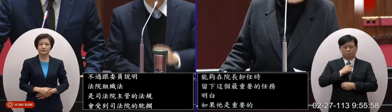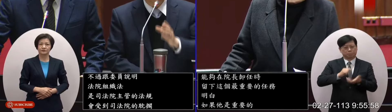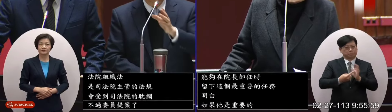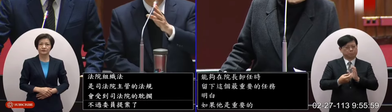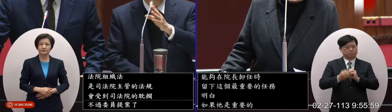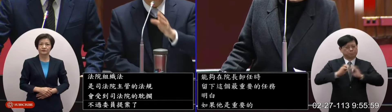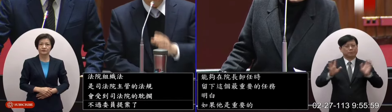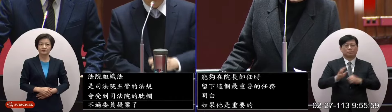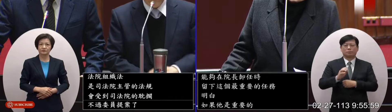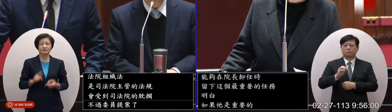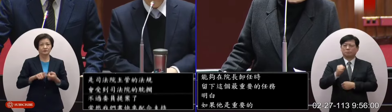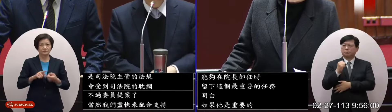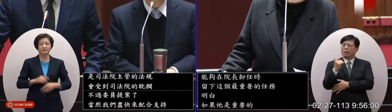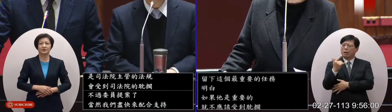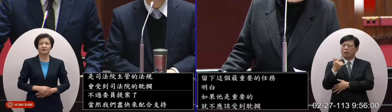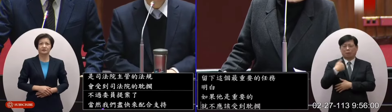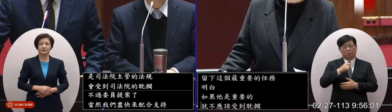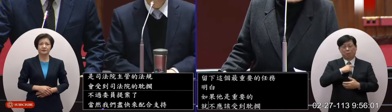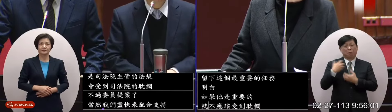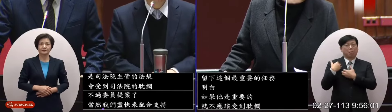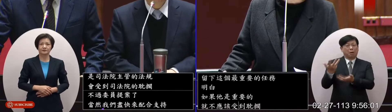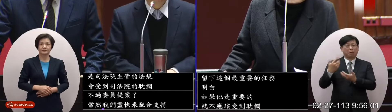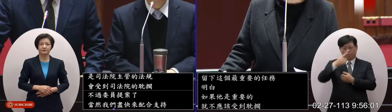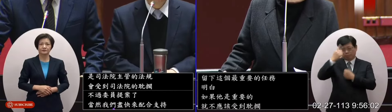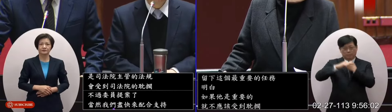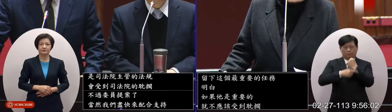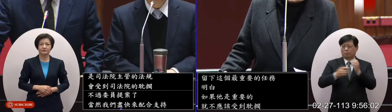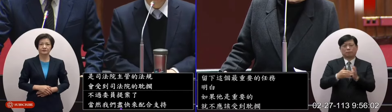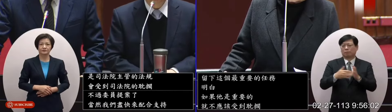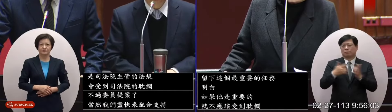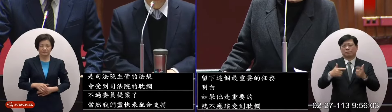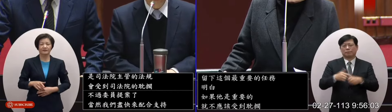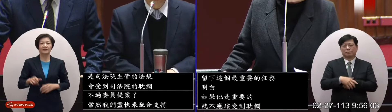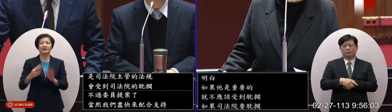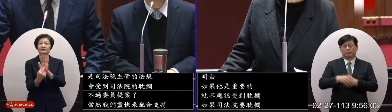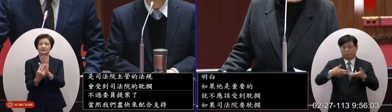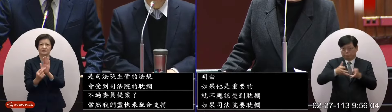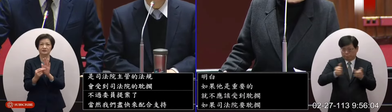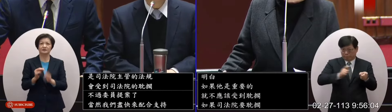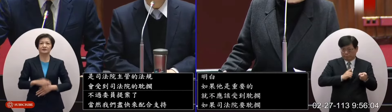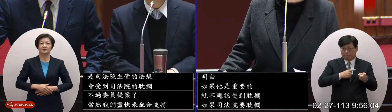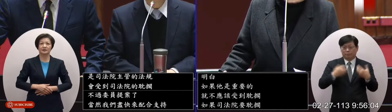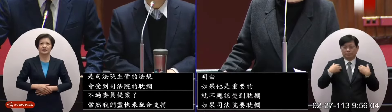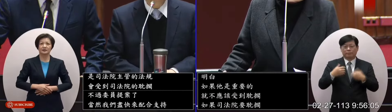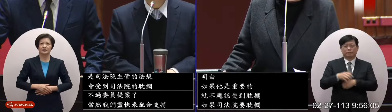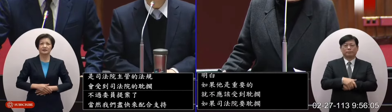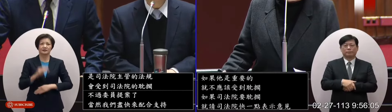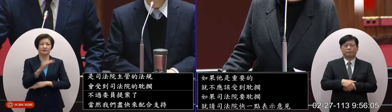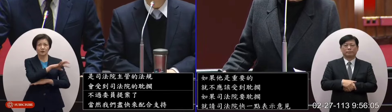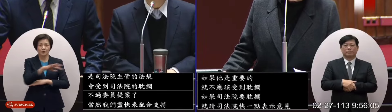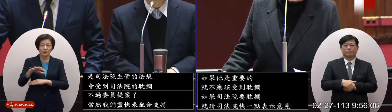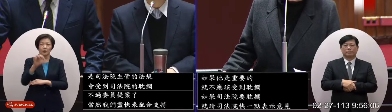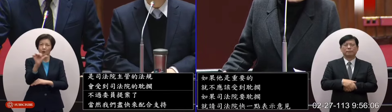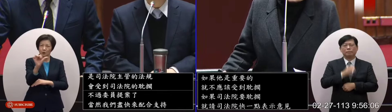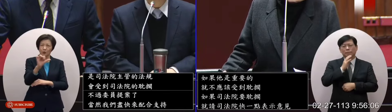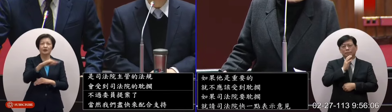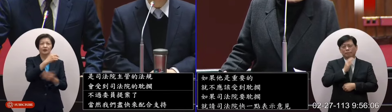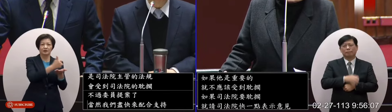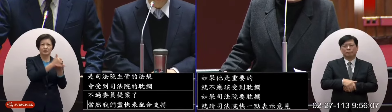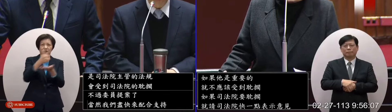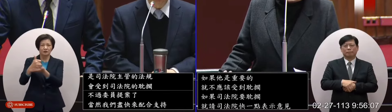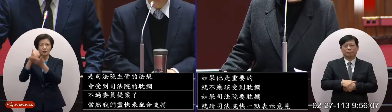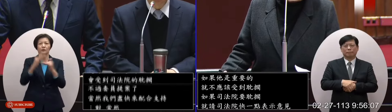见，而不是我们把责任推给司法院，好吗？ 不， 部长，这是你的责任， 都要互相尊重吧？ 是啊，是啊， 要